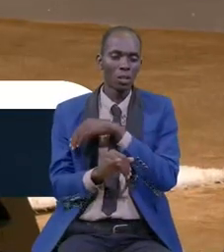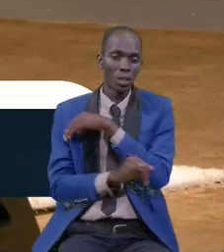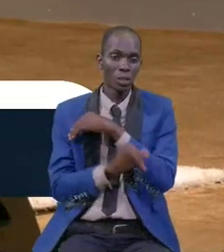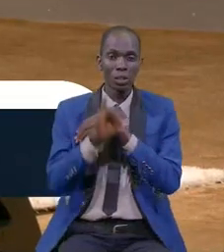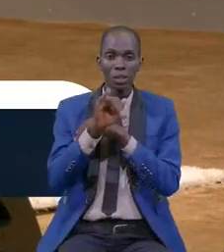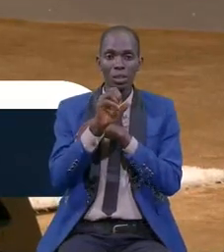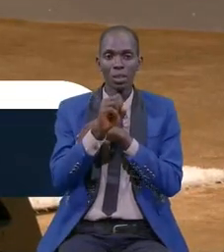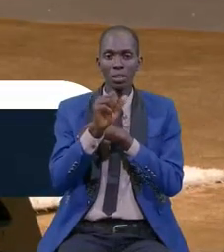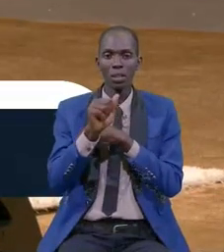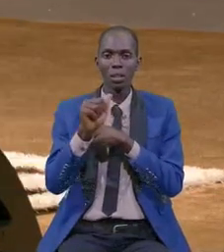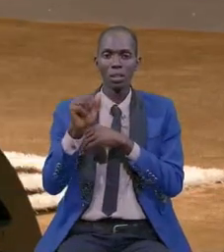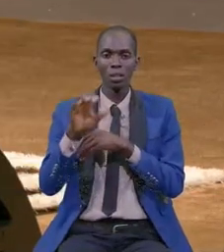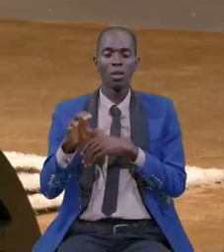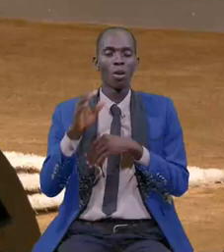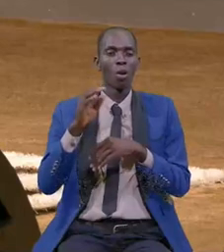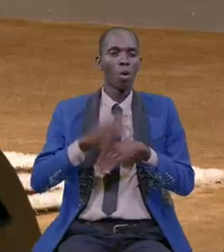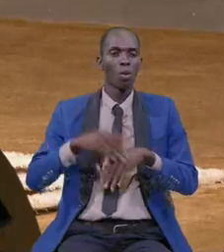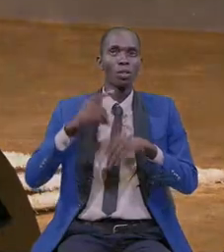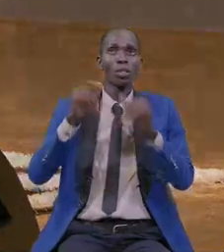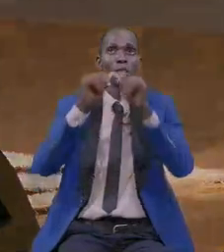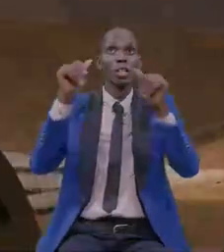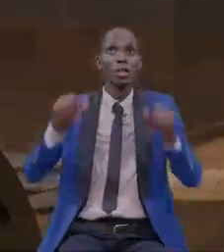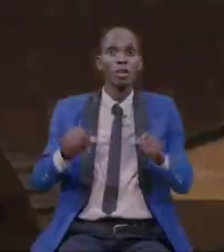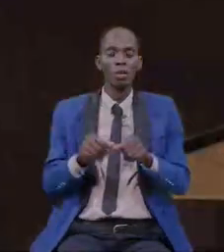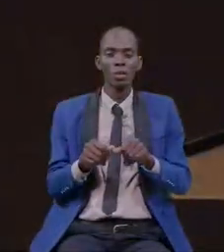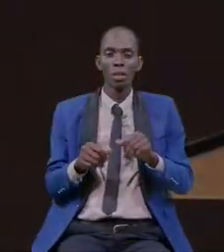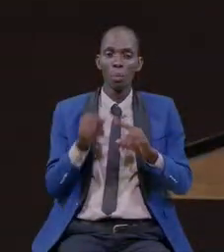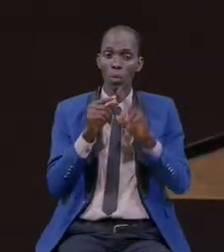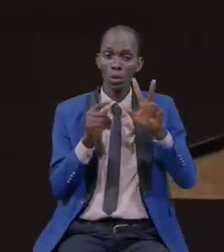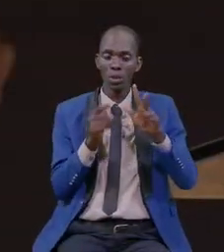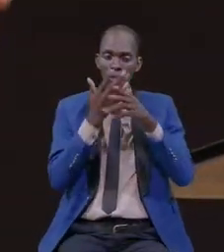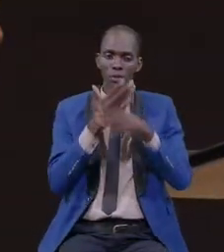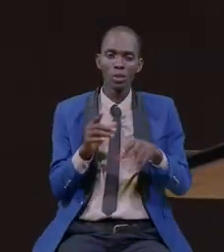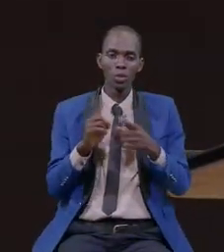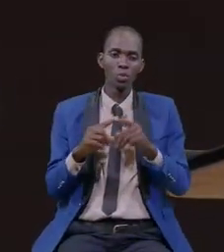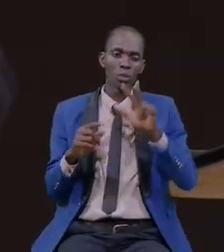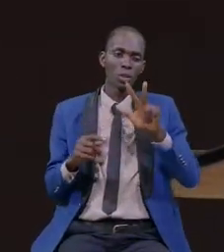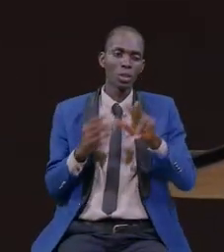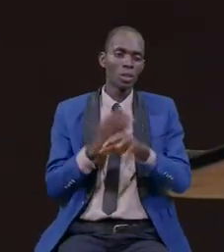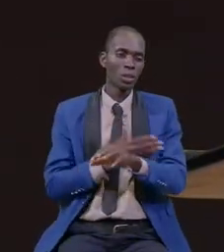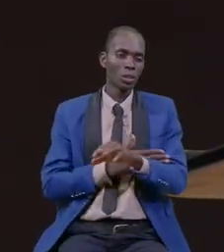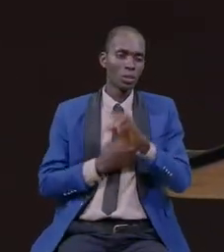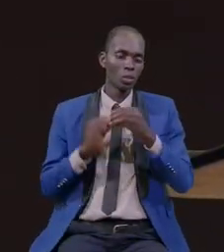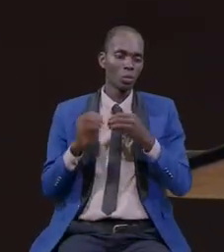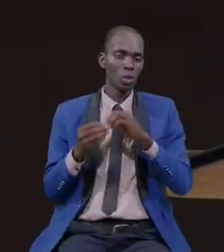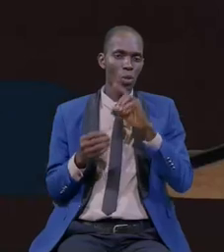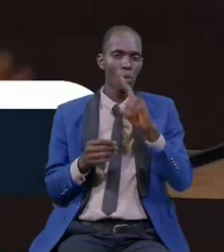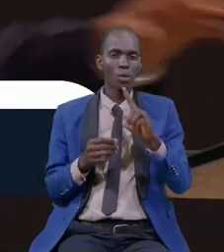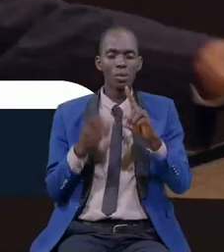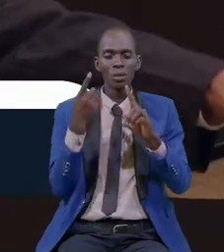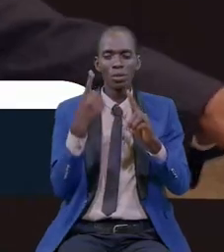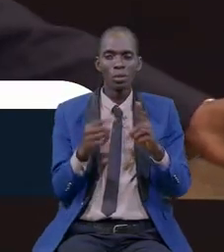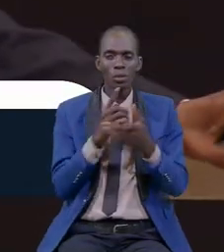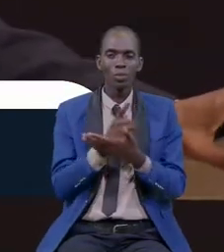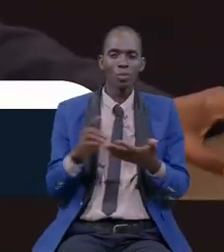l'ôutel nous voyons trois sous-titres ici le premier sous-titre nous parlons de l'expression suprême